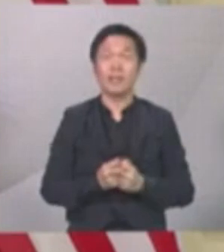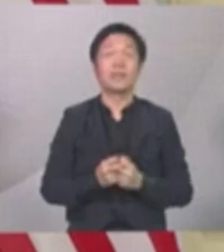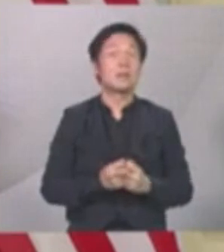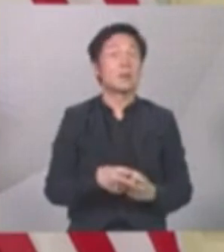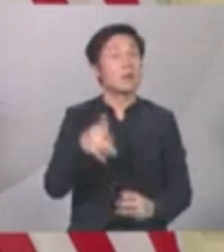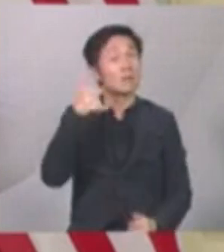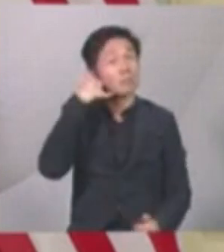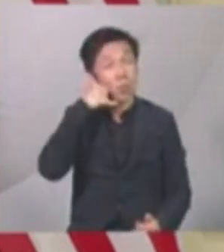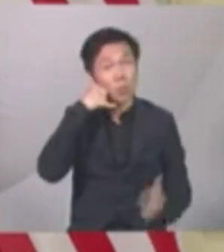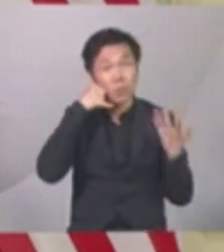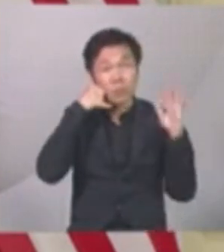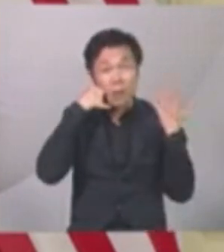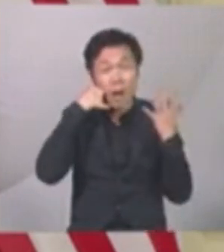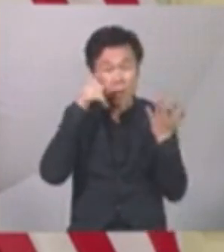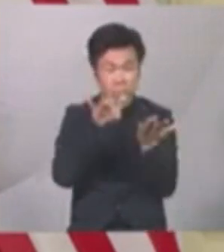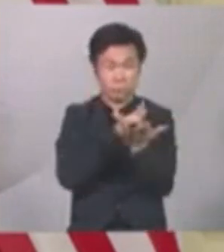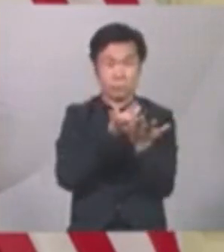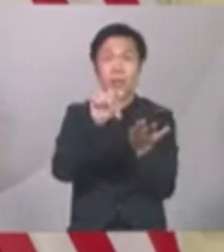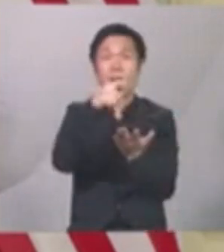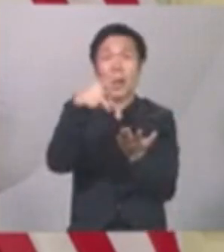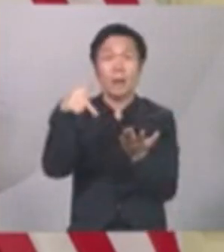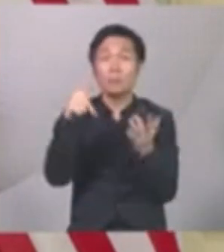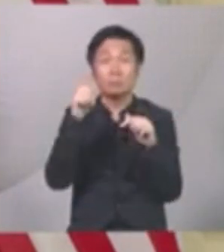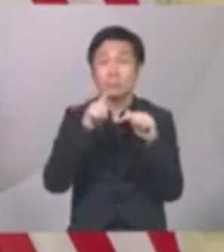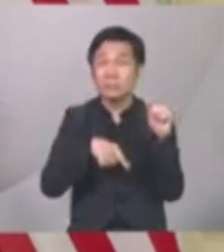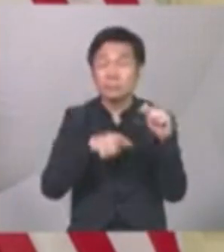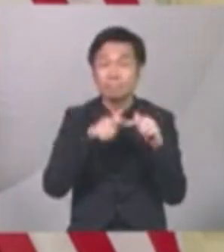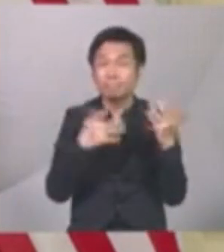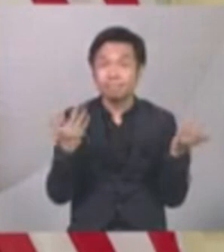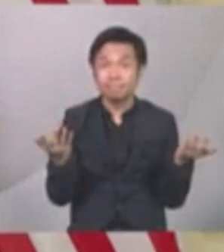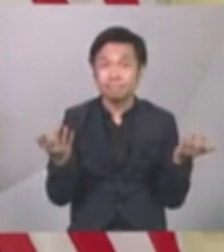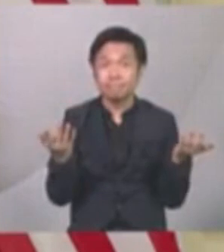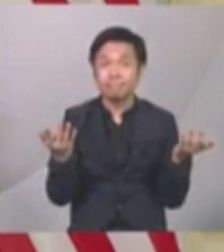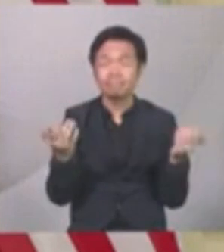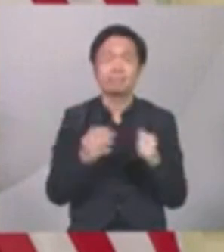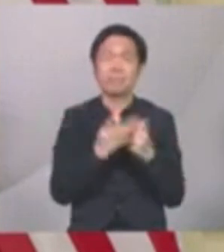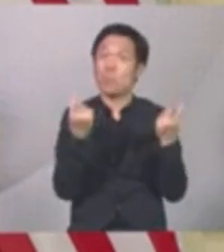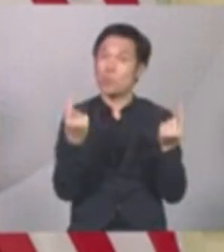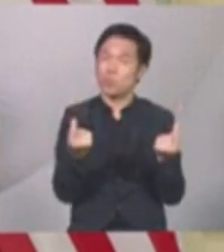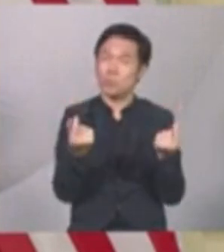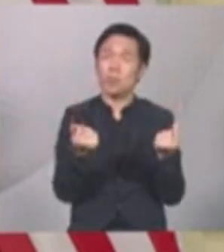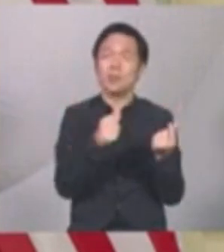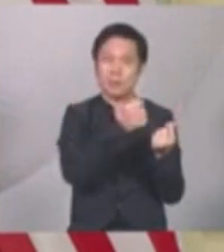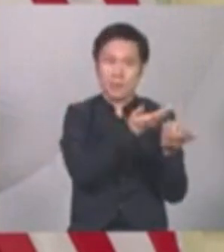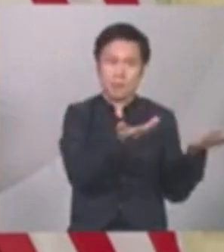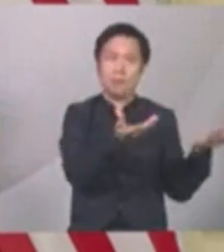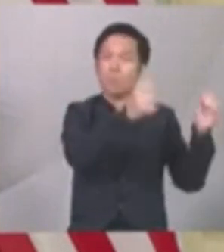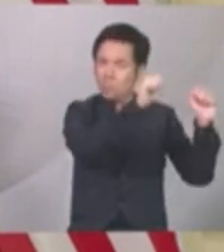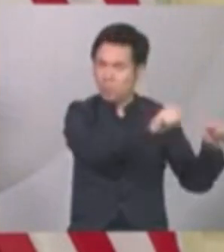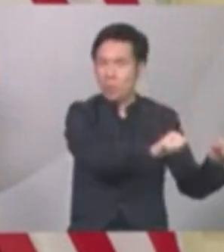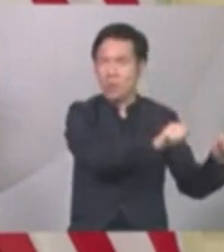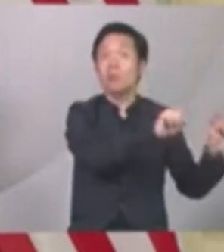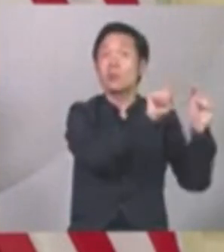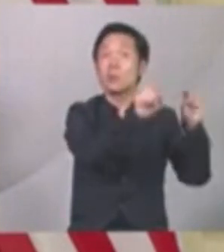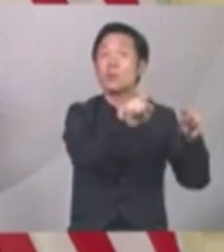telefon yang membolehkan mereka mendaftar secara online, mereka boleh melapor di